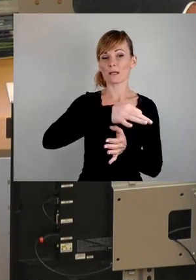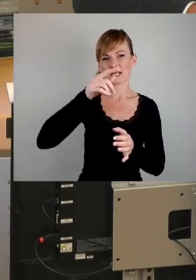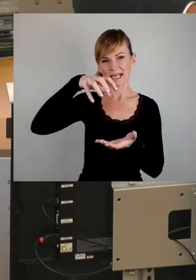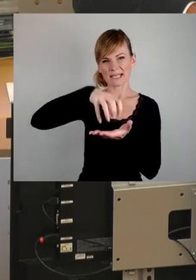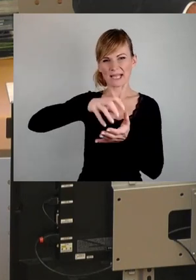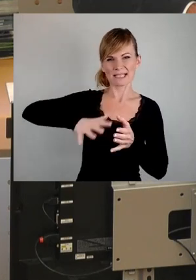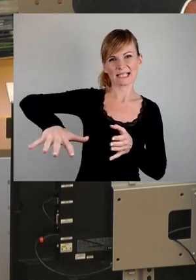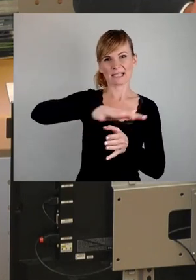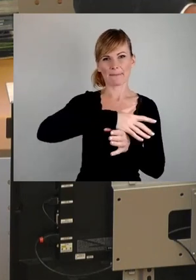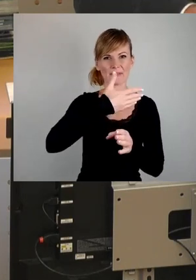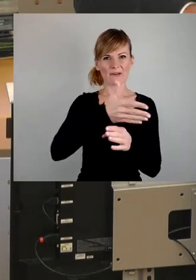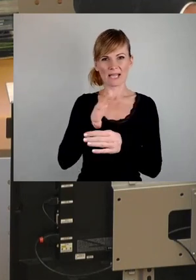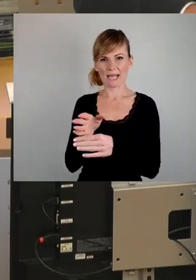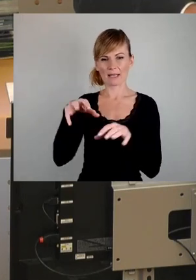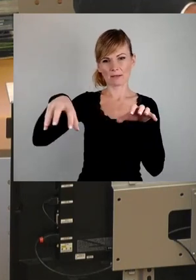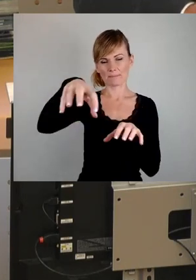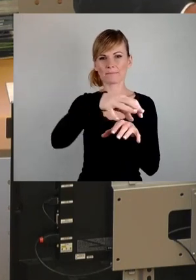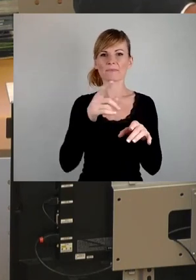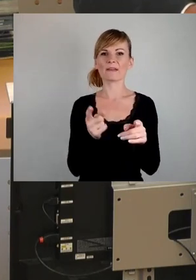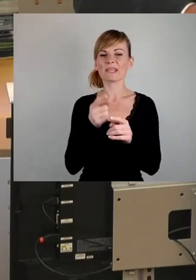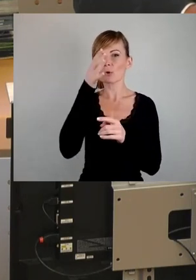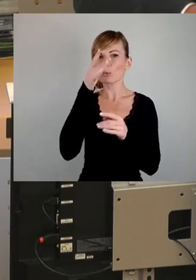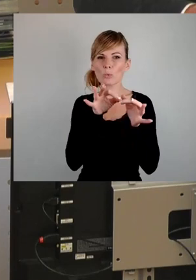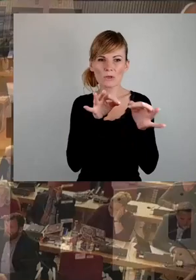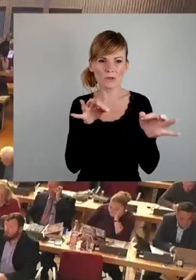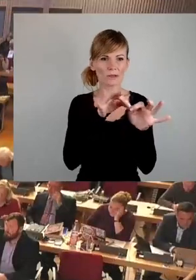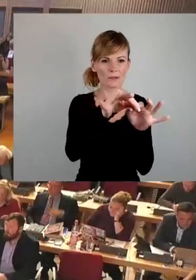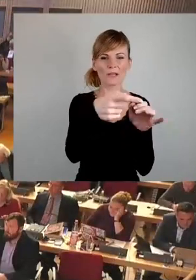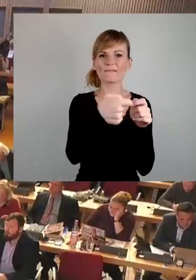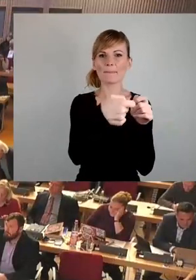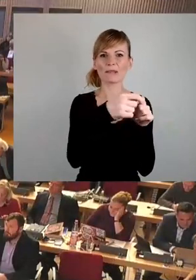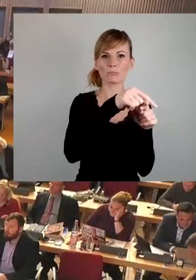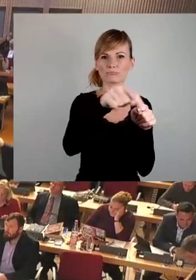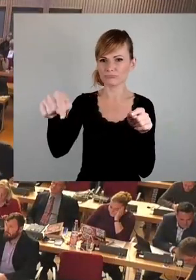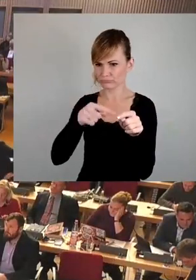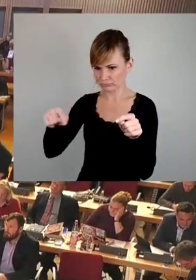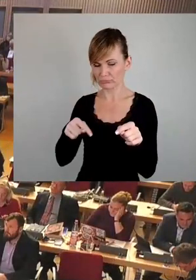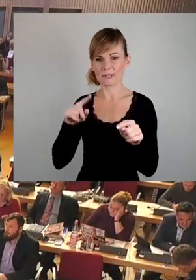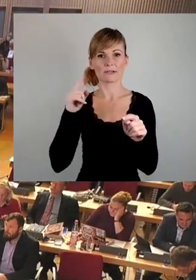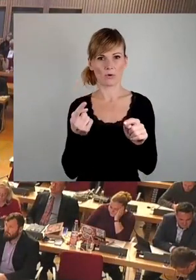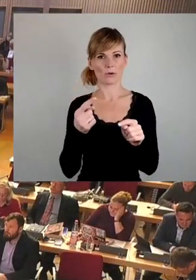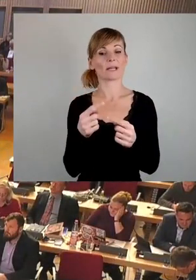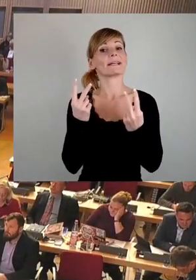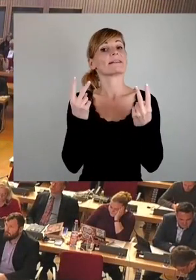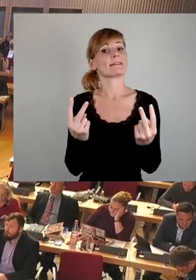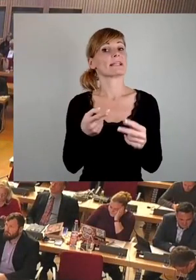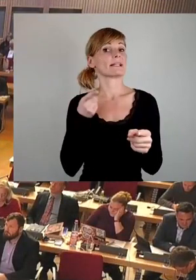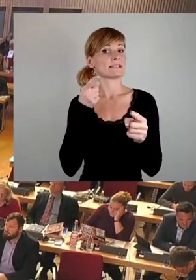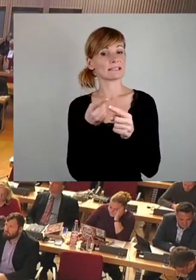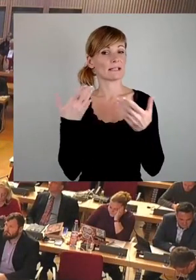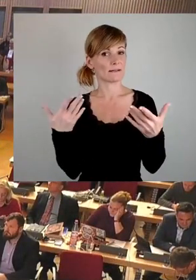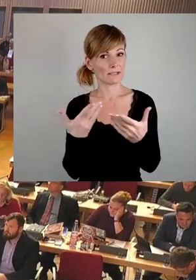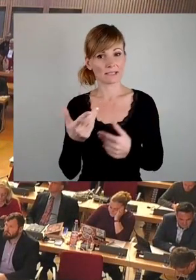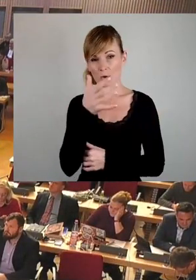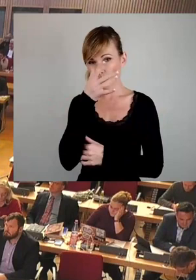Grünzüge miteinander verbunden werden. Ein wesentliches Ziel ist dabei, bereits vorhandene Grün- und